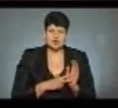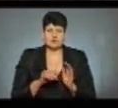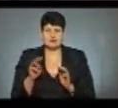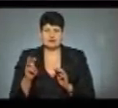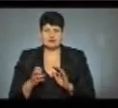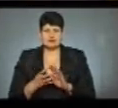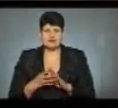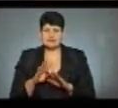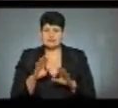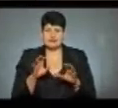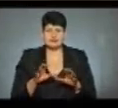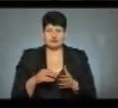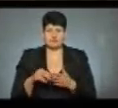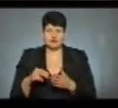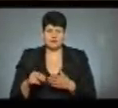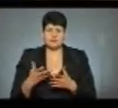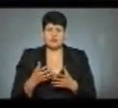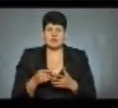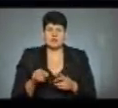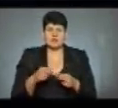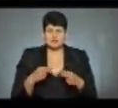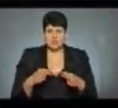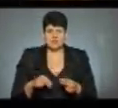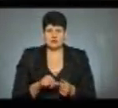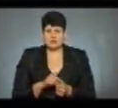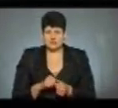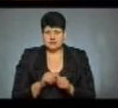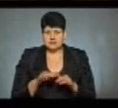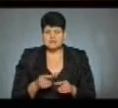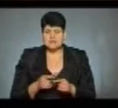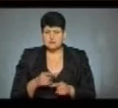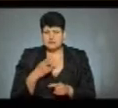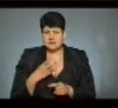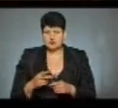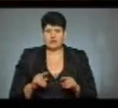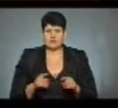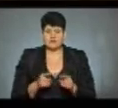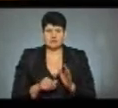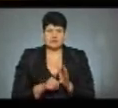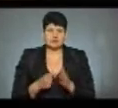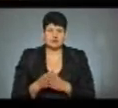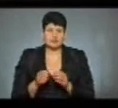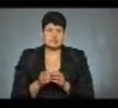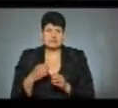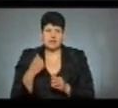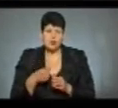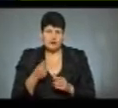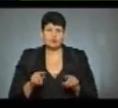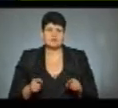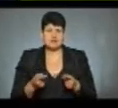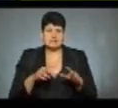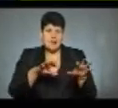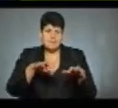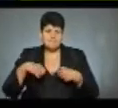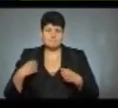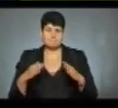незаконне виготовлення, придбання, зберігання чи збут наркотичних засобів. За це передбачено ув'язнення від 6 до 10 років і конфіскація майна, розповів